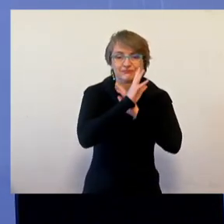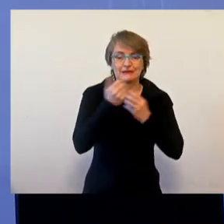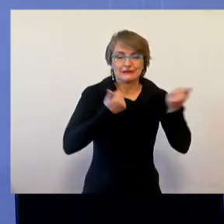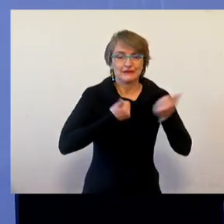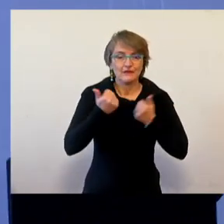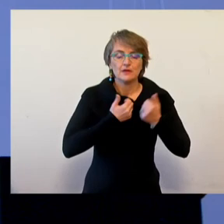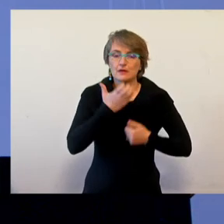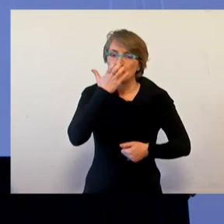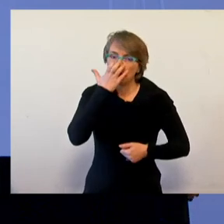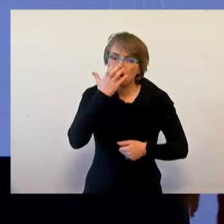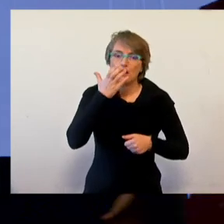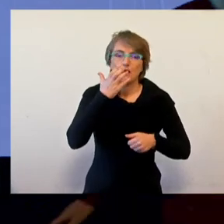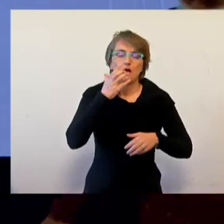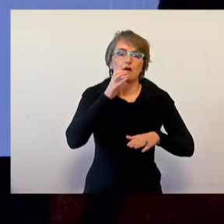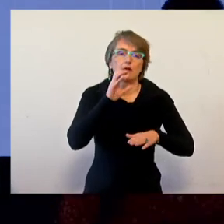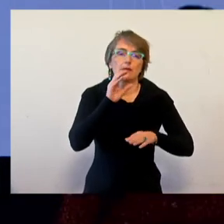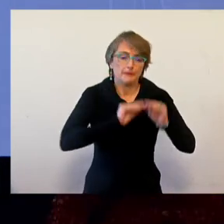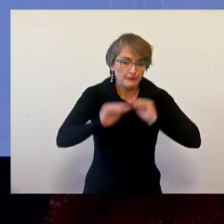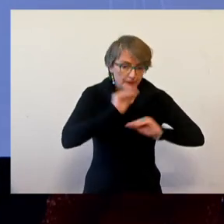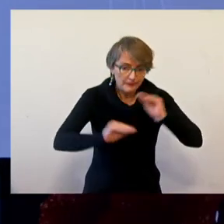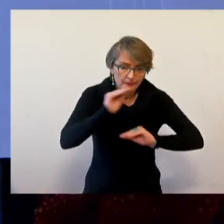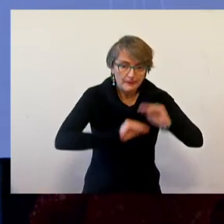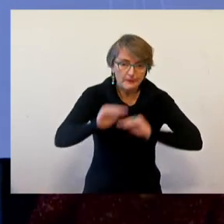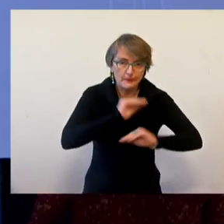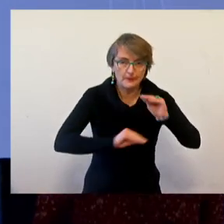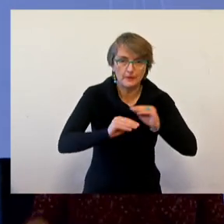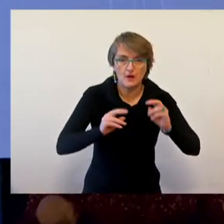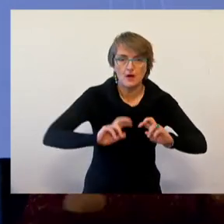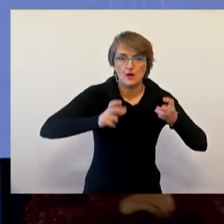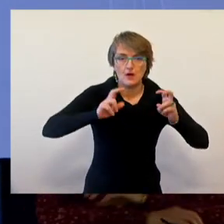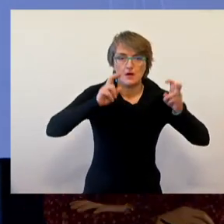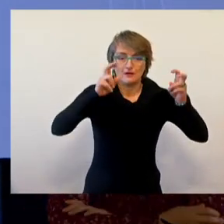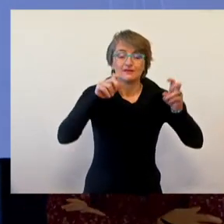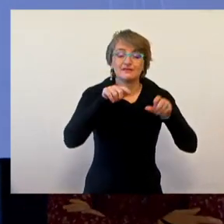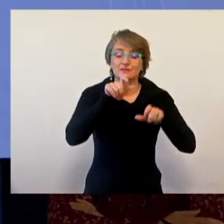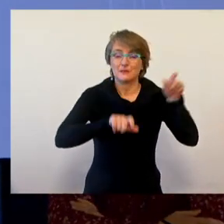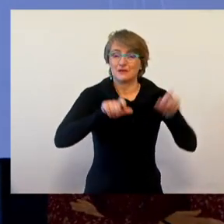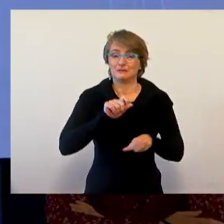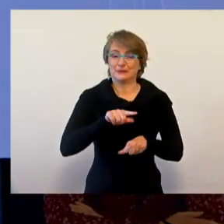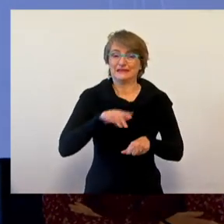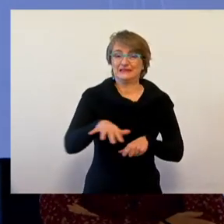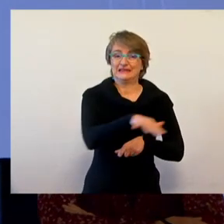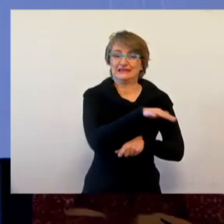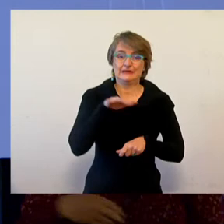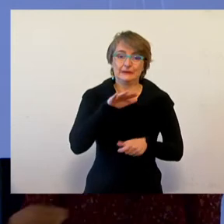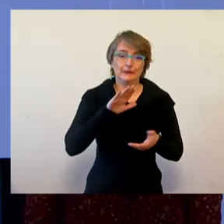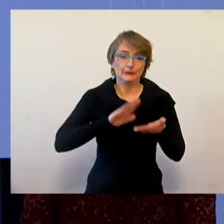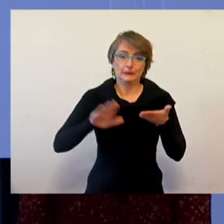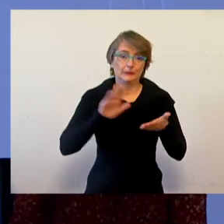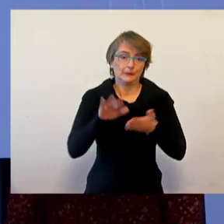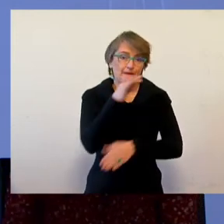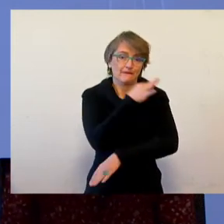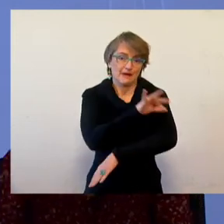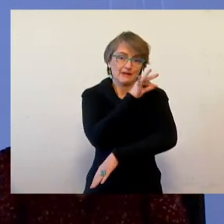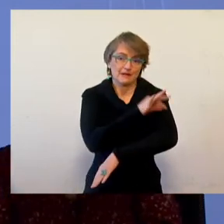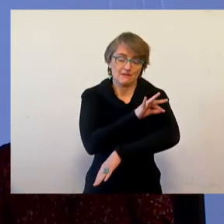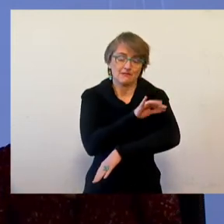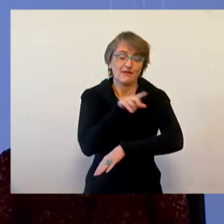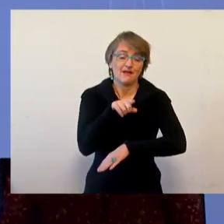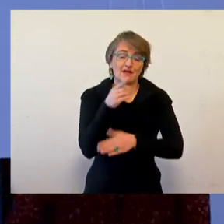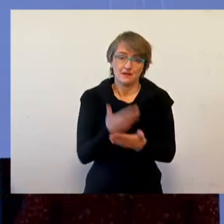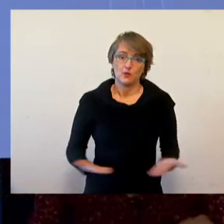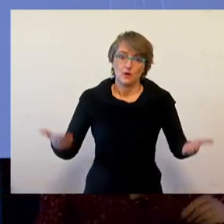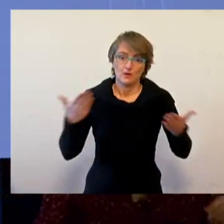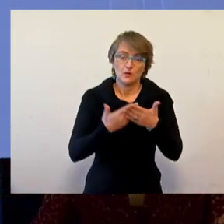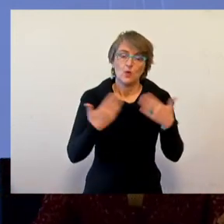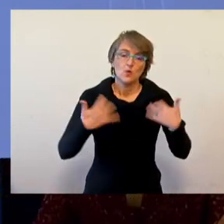En réanimation, la plupart des gens sont non vaccinés. C'est pas sans tension parce que parfois,